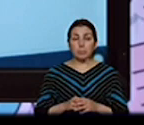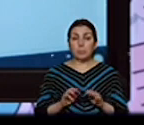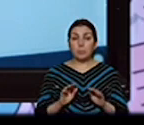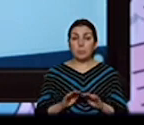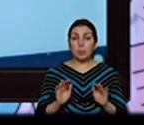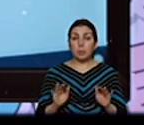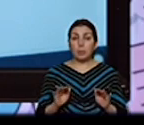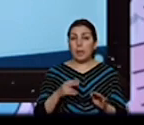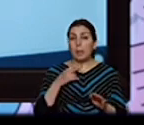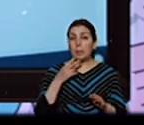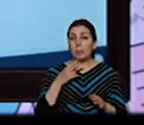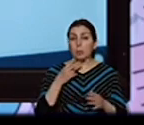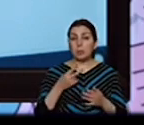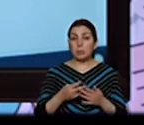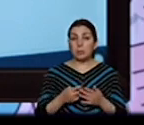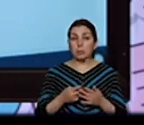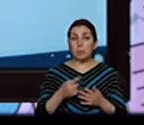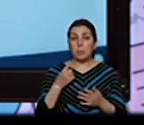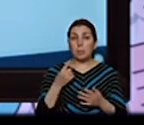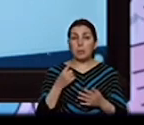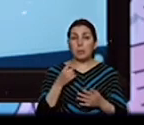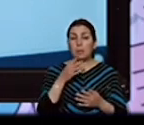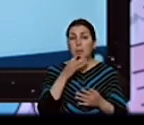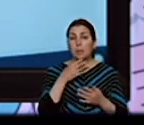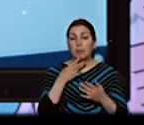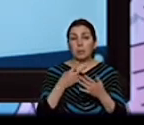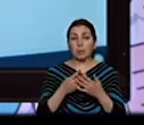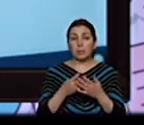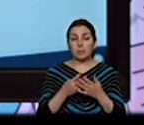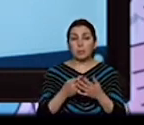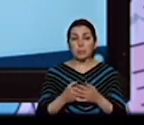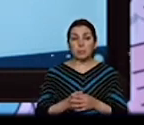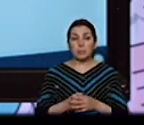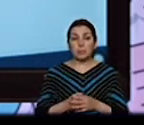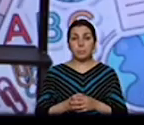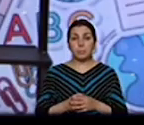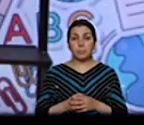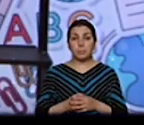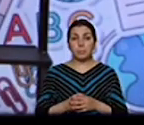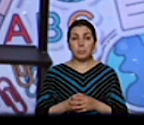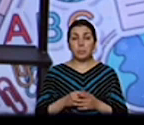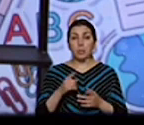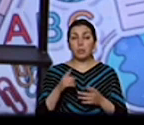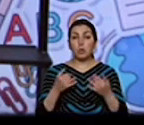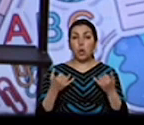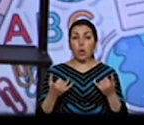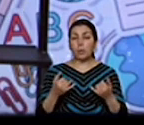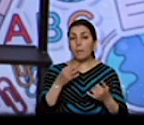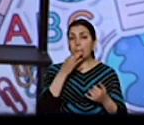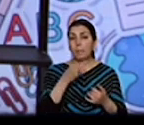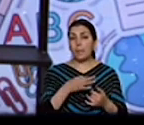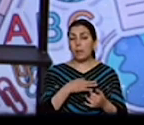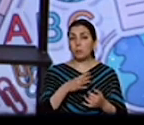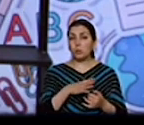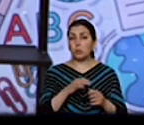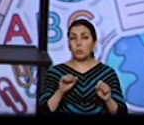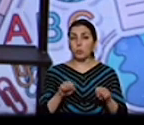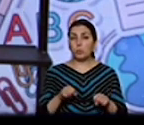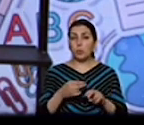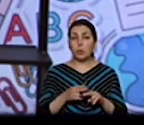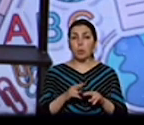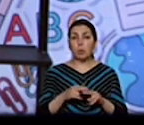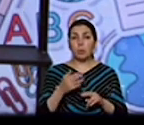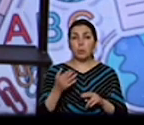Bolajonlar, e'tiboringizni bir daqiqaga qaratmoqchi edim. Siz hozir aytgan bo'lishingiz mumkin.